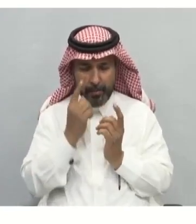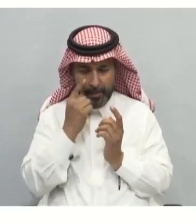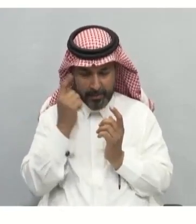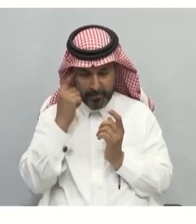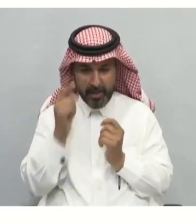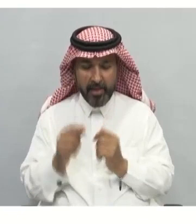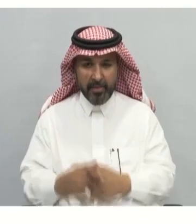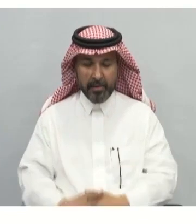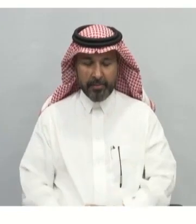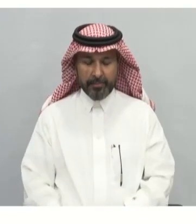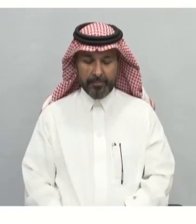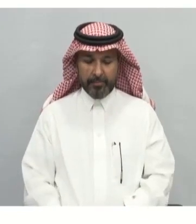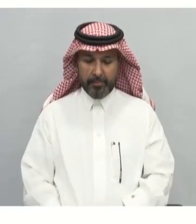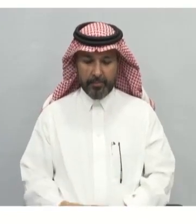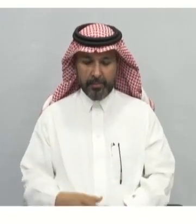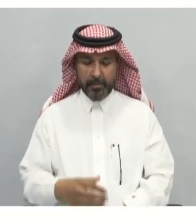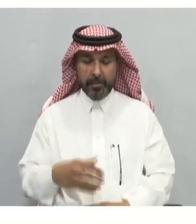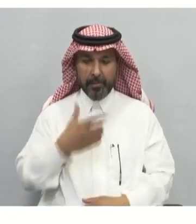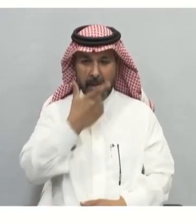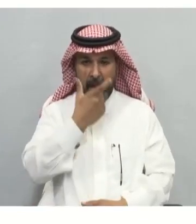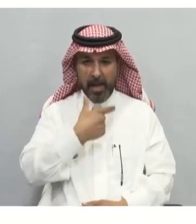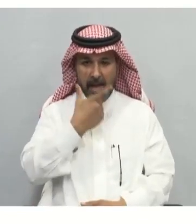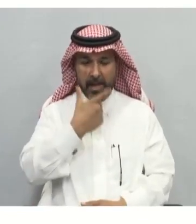الحديث الخامس في صفحه